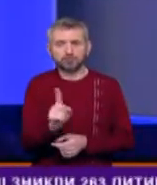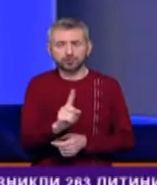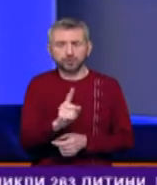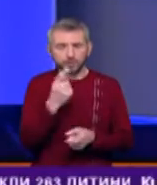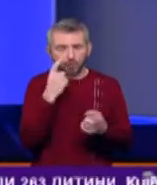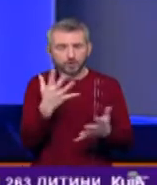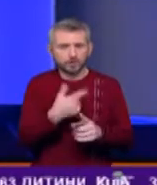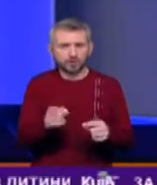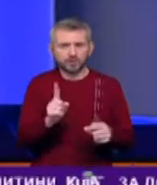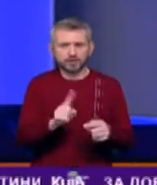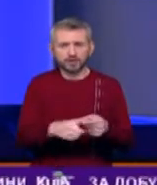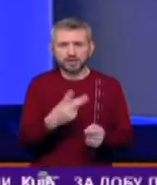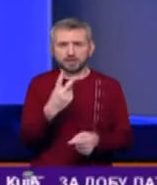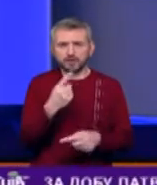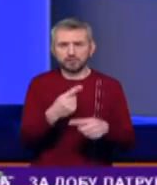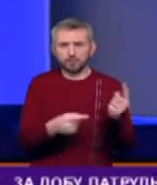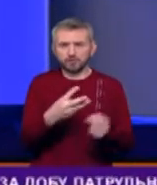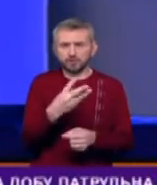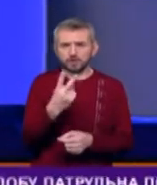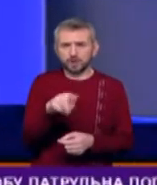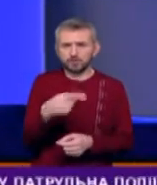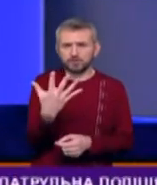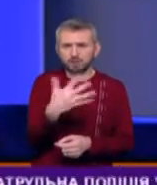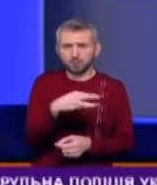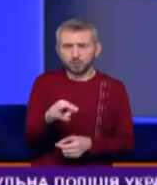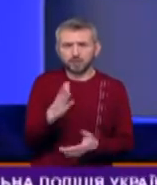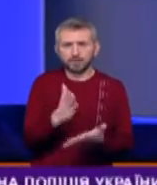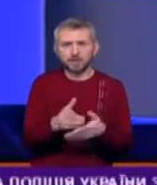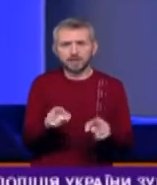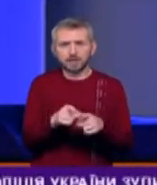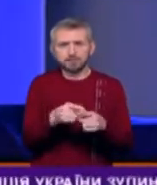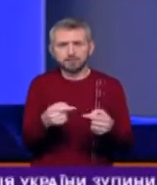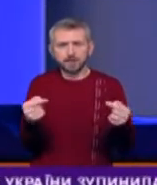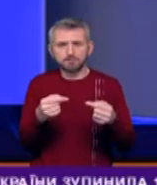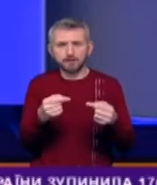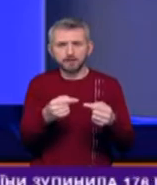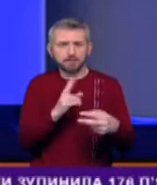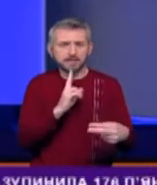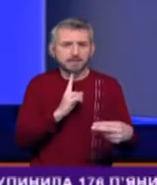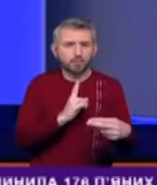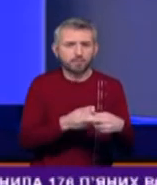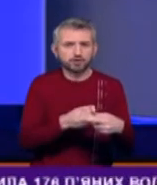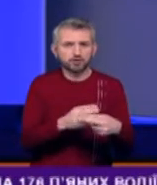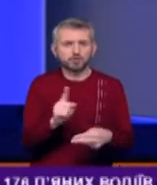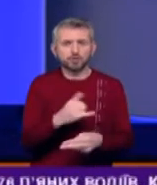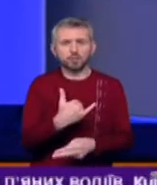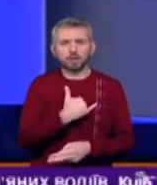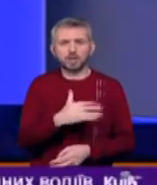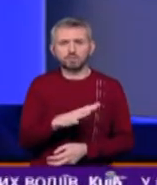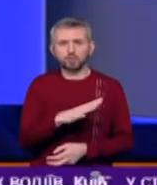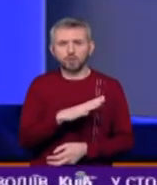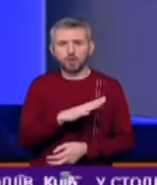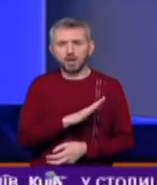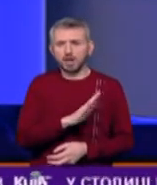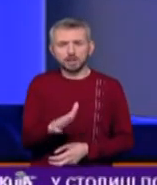очевидно, що це 2,5 мільйони, вони якби є таким певним запобіжником, щоб у нас було там